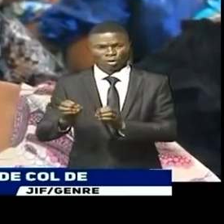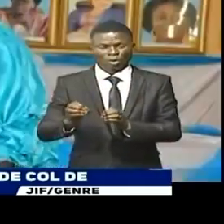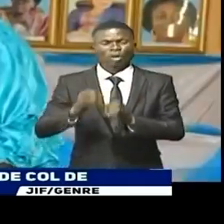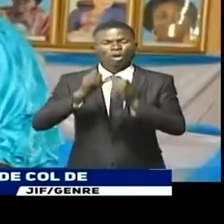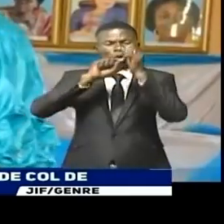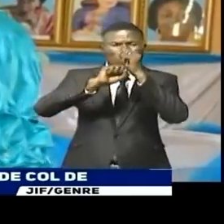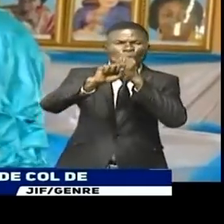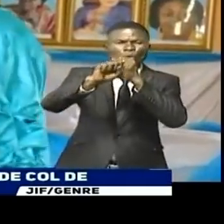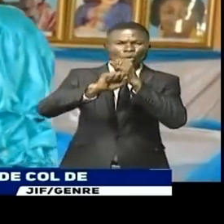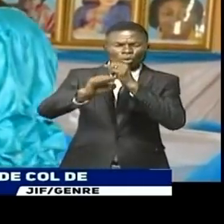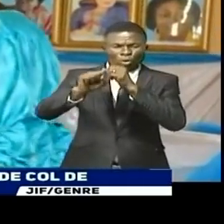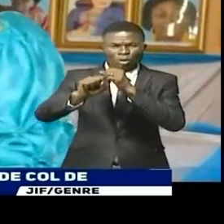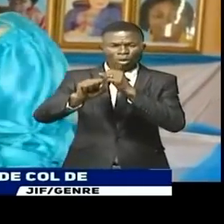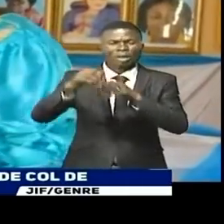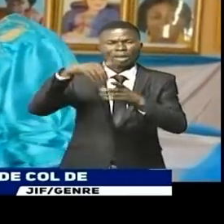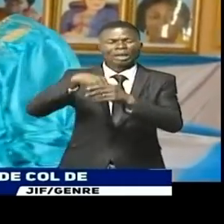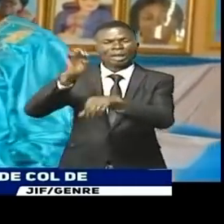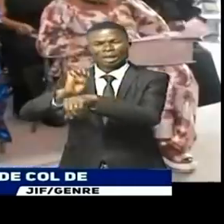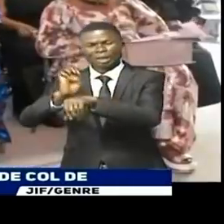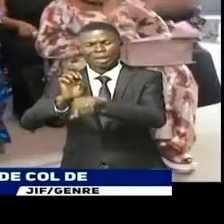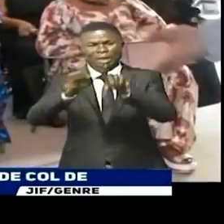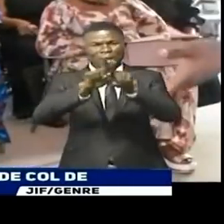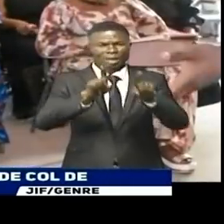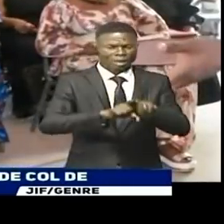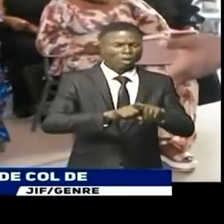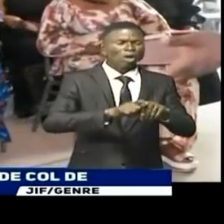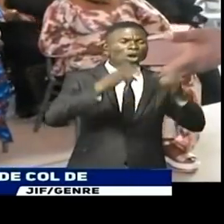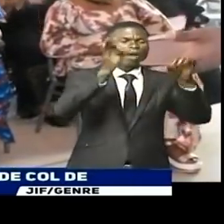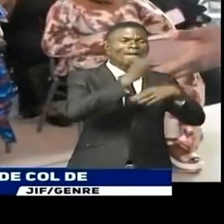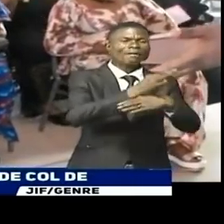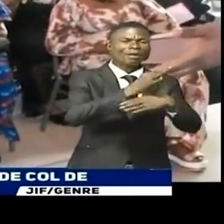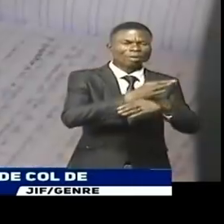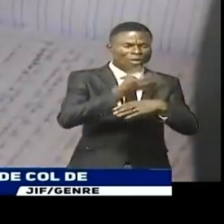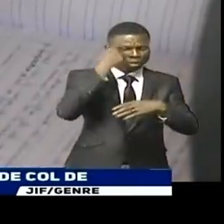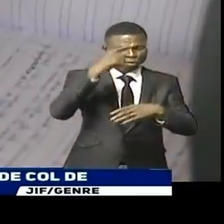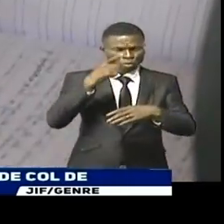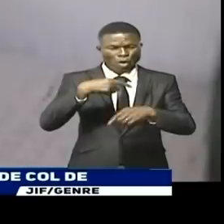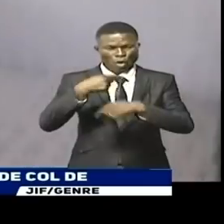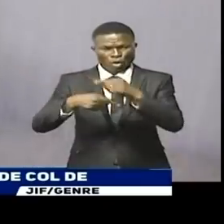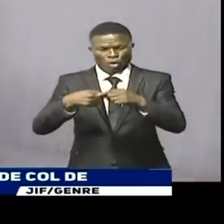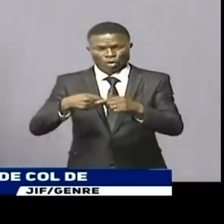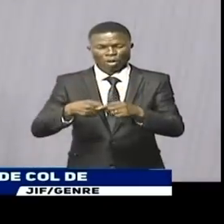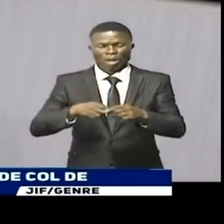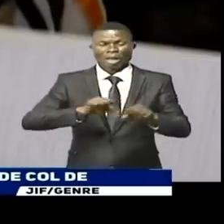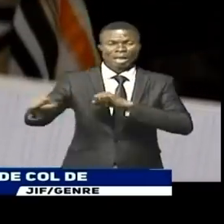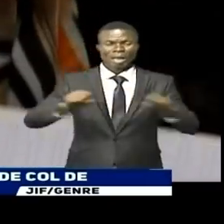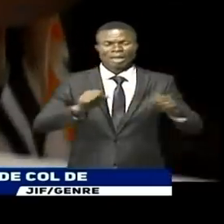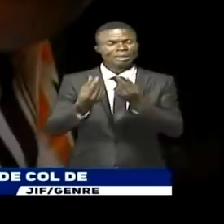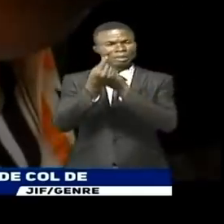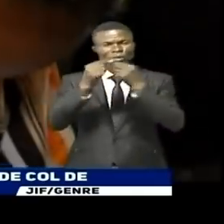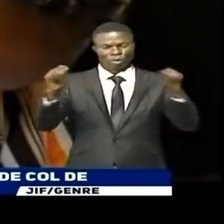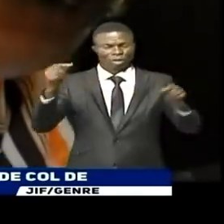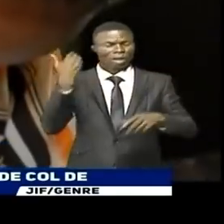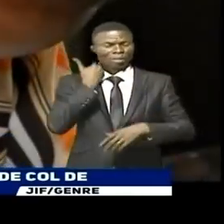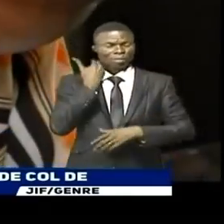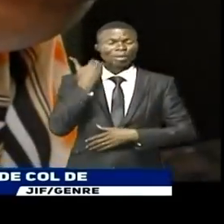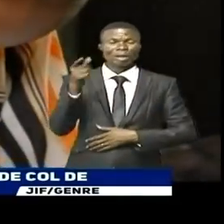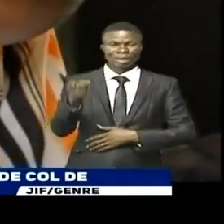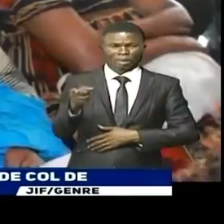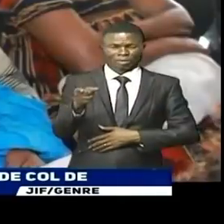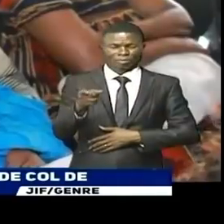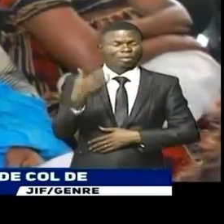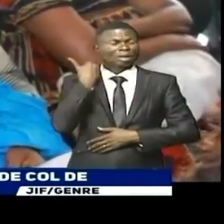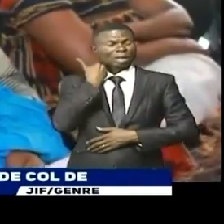dont les églises ou encore sur les réseaux sociaux avant de procéder ensuite au dépistage gratuit du cancer du col utérin une anomalie